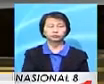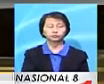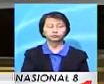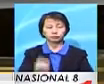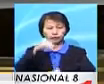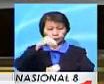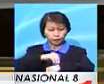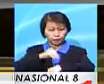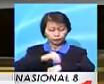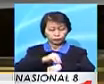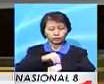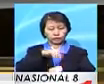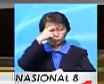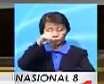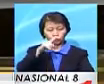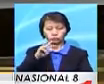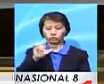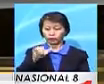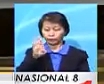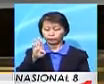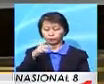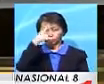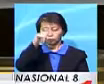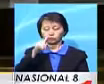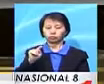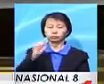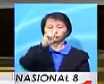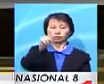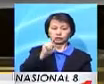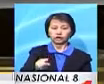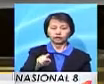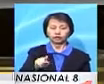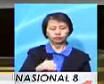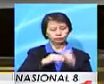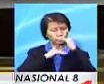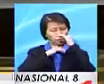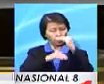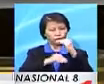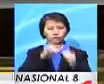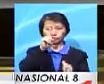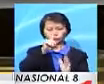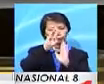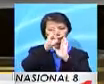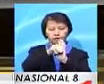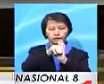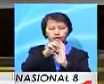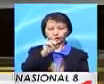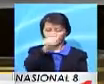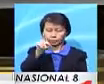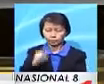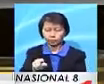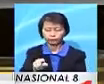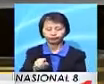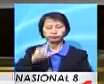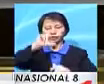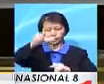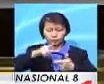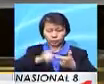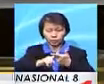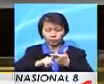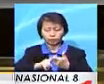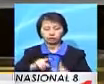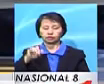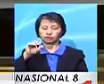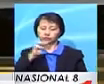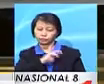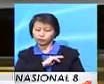Masa yang diperuntukkan kepada Yang Berhormat untuk mengemukakan pertanyaan adalah dihadkan kepada 1 minit. Diikuti Yang Berhormat